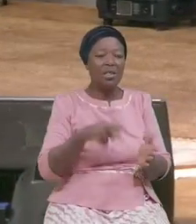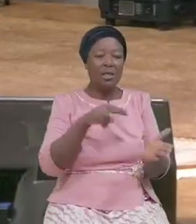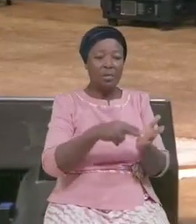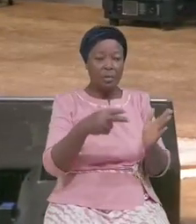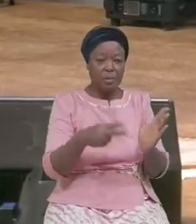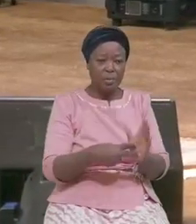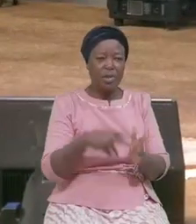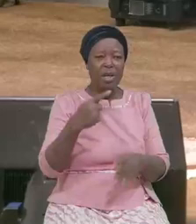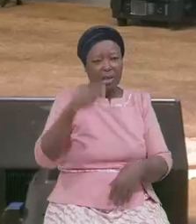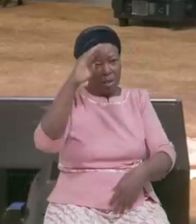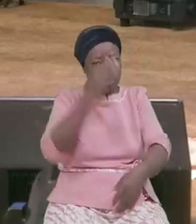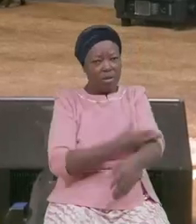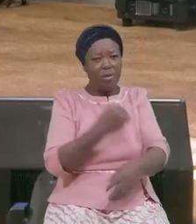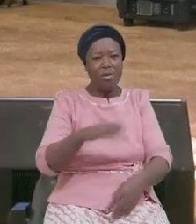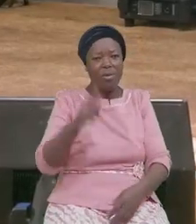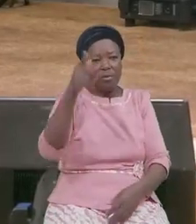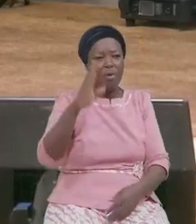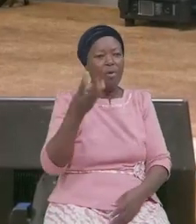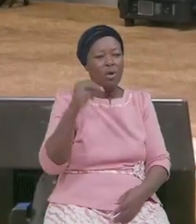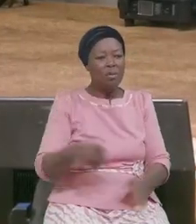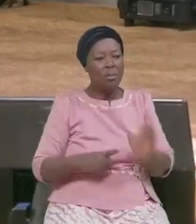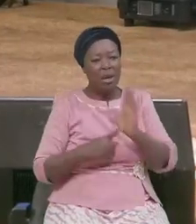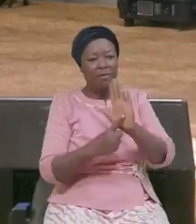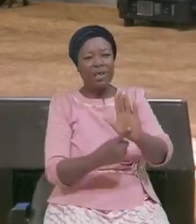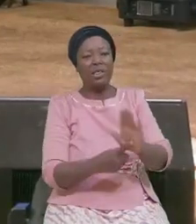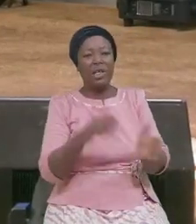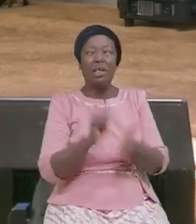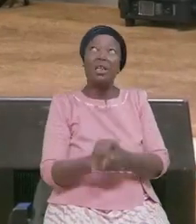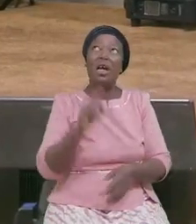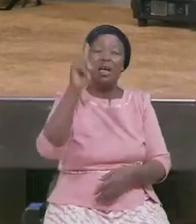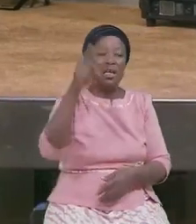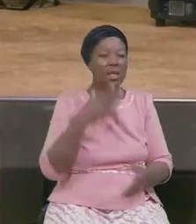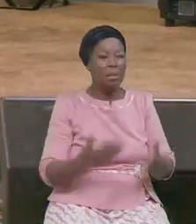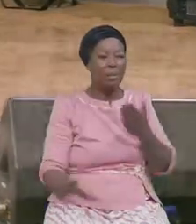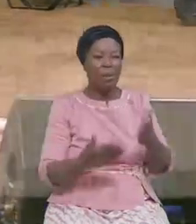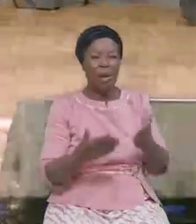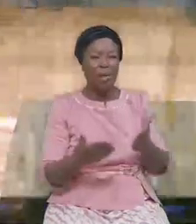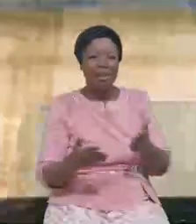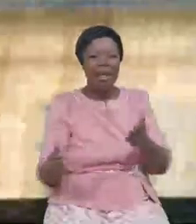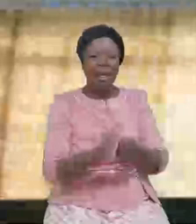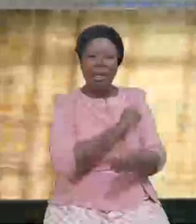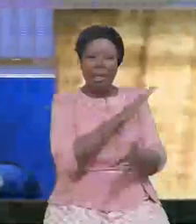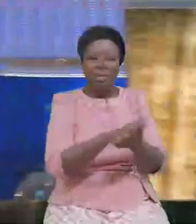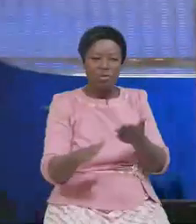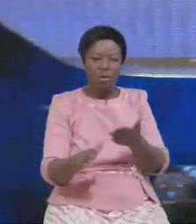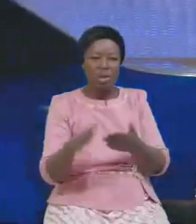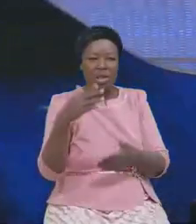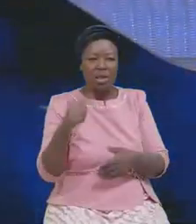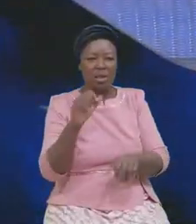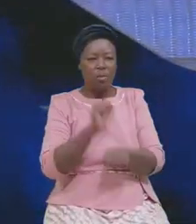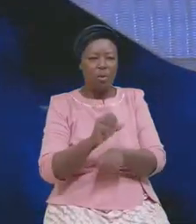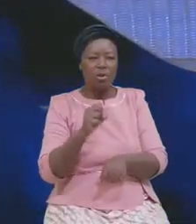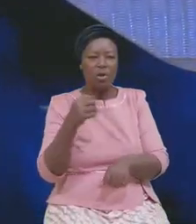l'objectif là, c'est quoi? Le Fils de Dieu est apparu afin de détruire les œuvres du